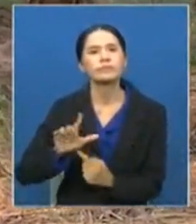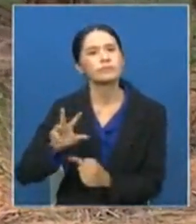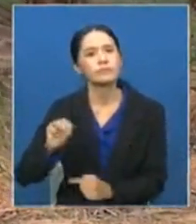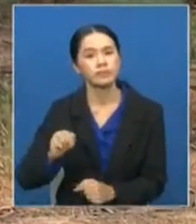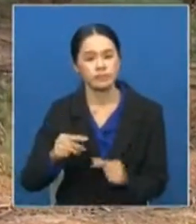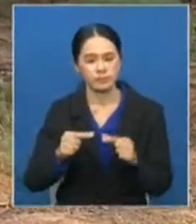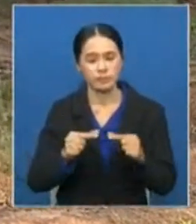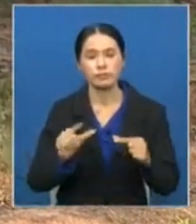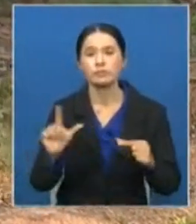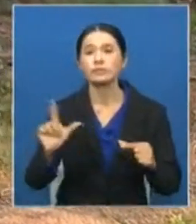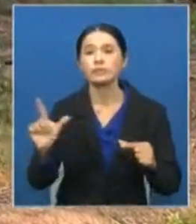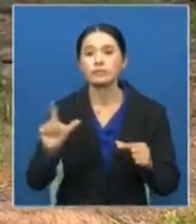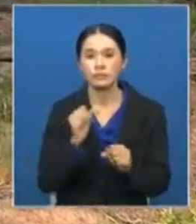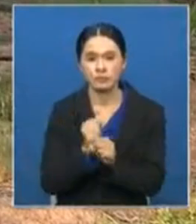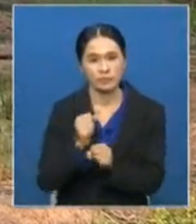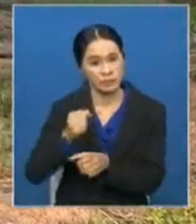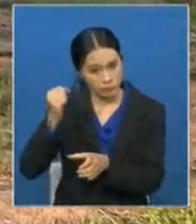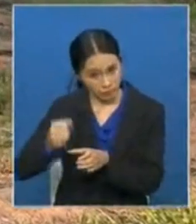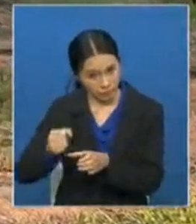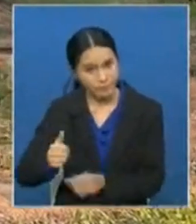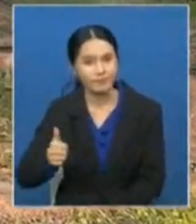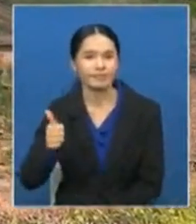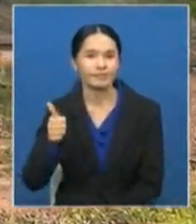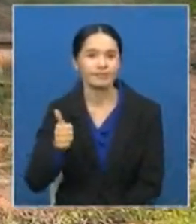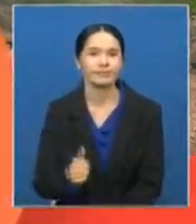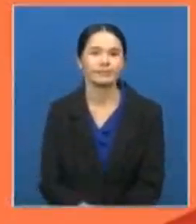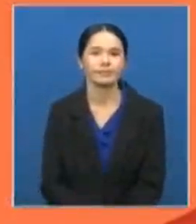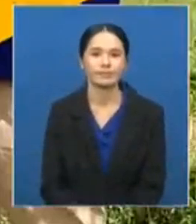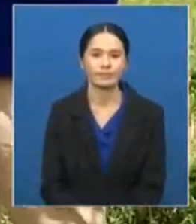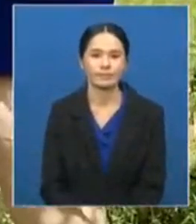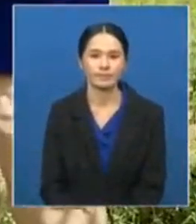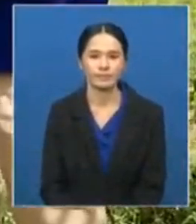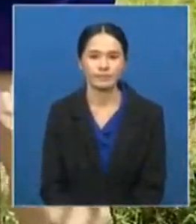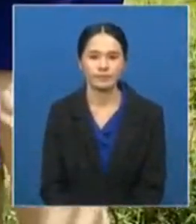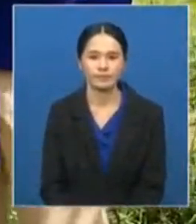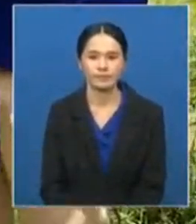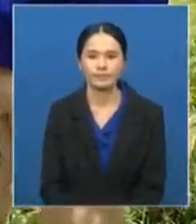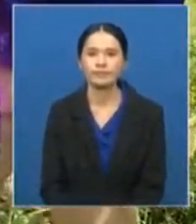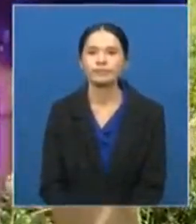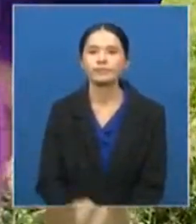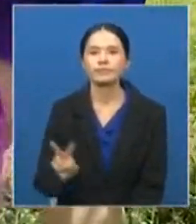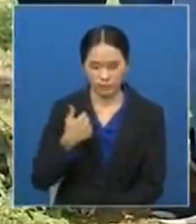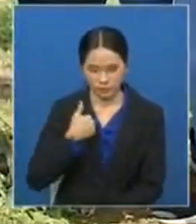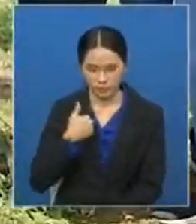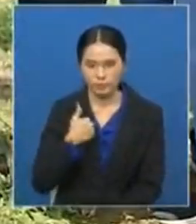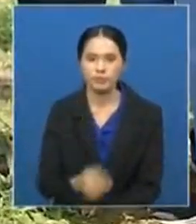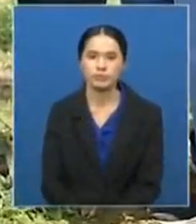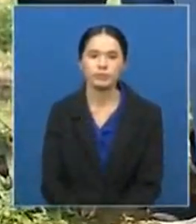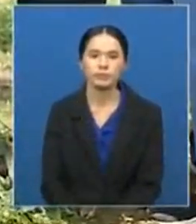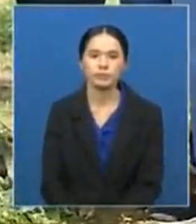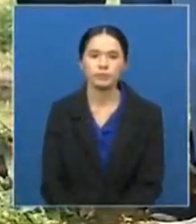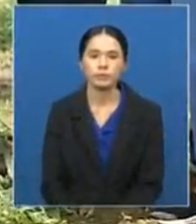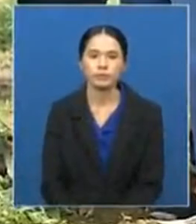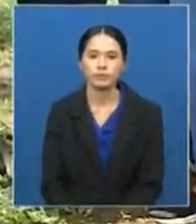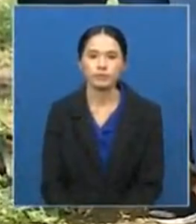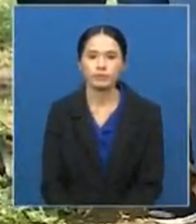ที่แน่ๆทำเป็นส้มตำก็แซ่บมากเลยล่ะค่ะสองสามีภรรยาอดีต